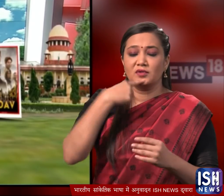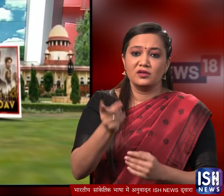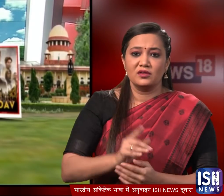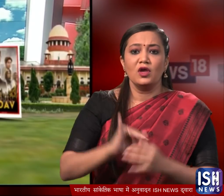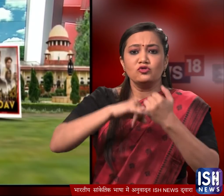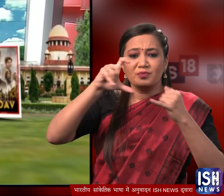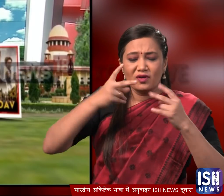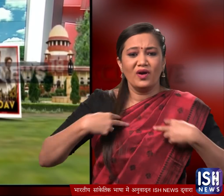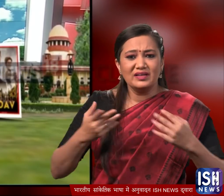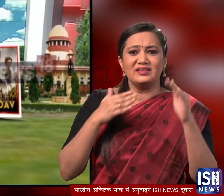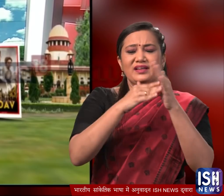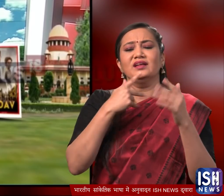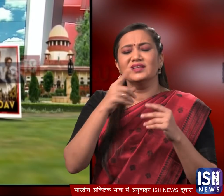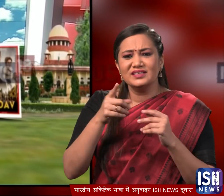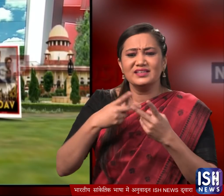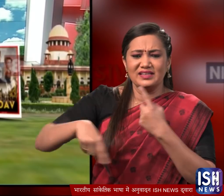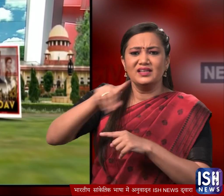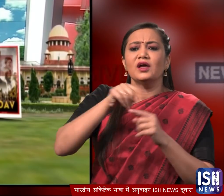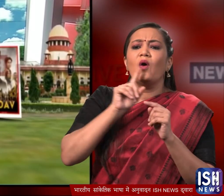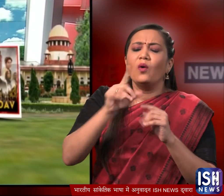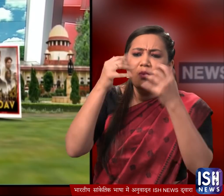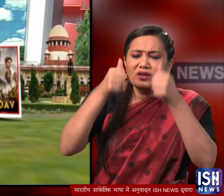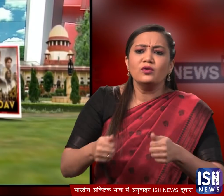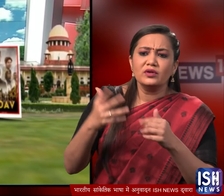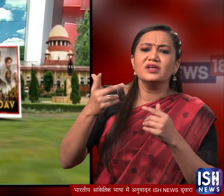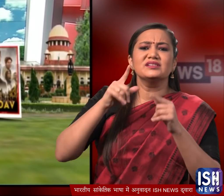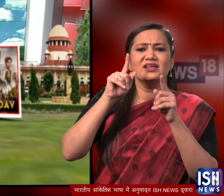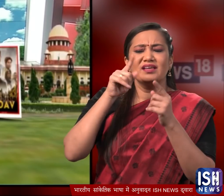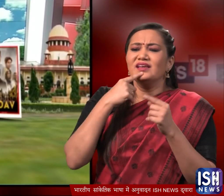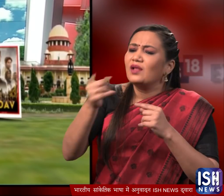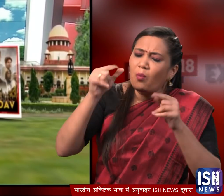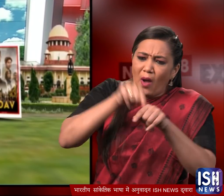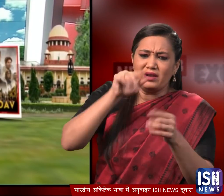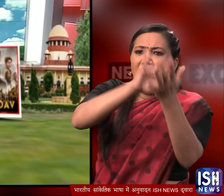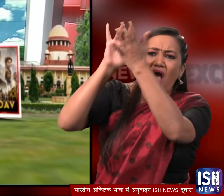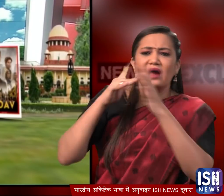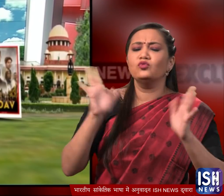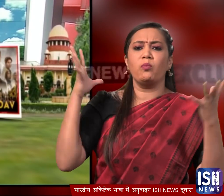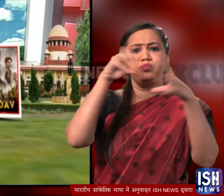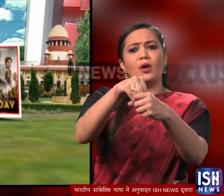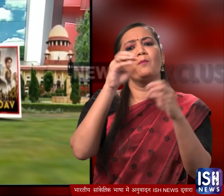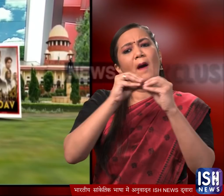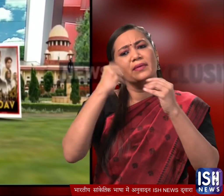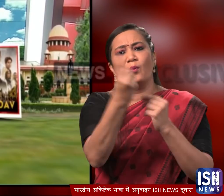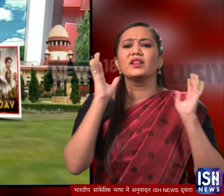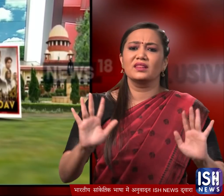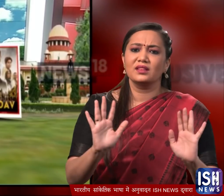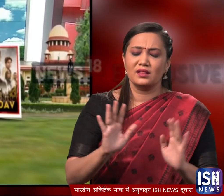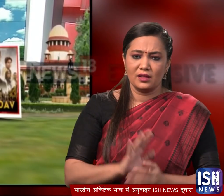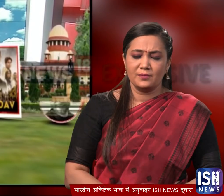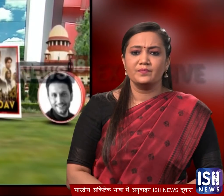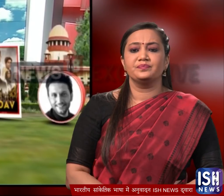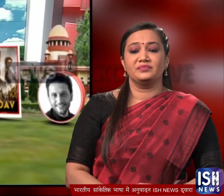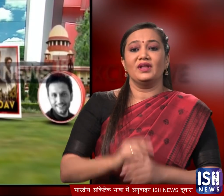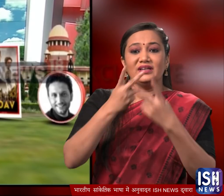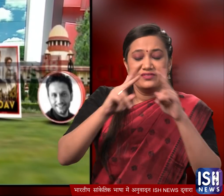सुप्रीम कोर्ट ने मुकदमा दर्ज कराने वालों को नोटिस जारी कर पूछा कि क्यों ना सभी मुकदमे एक जगह मुंबई में चलाए जाएं। सुनवाई के